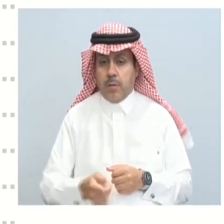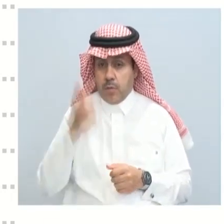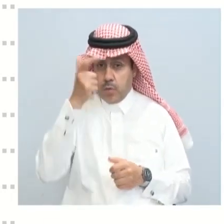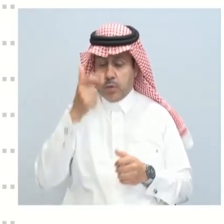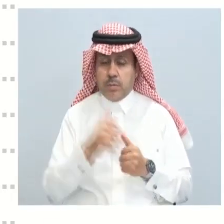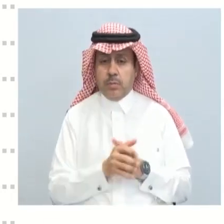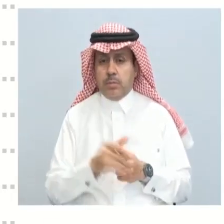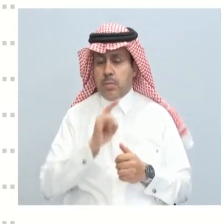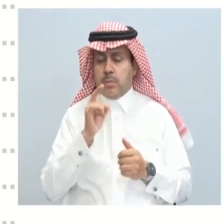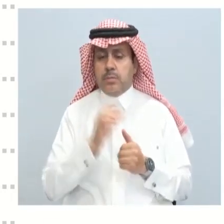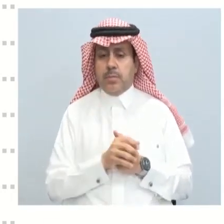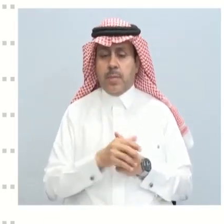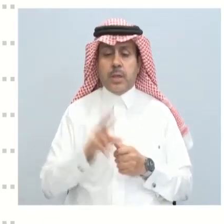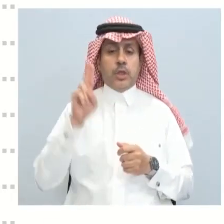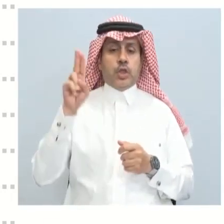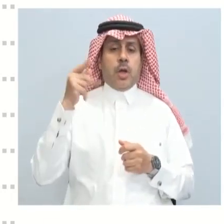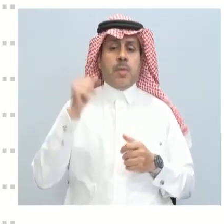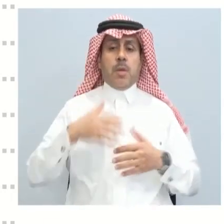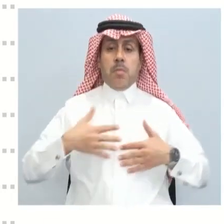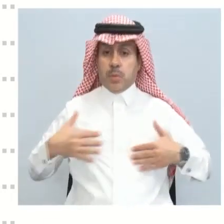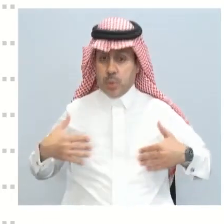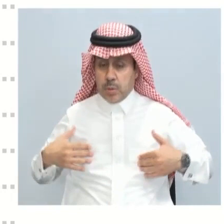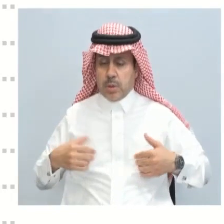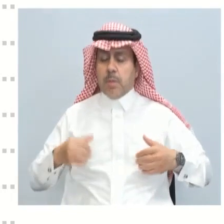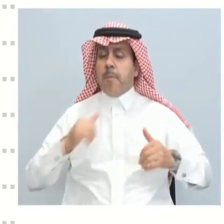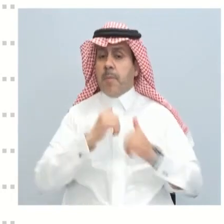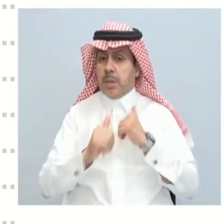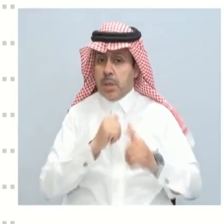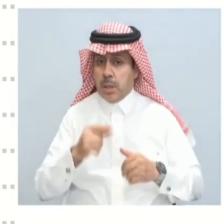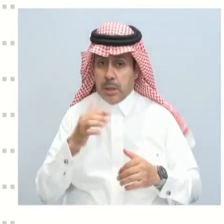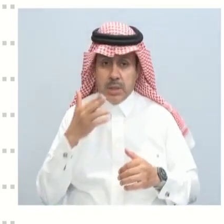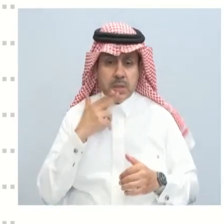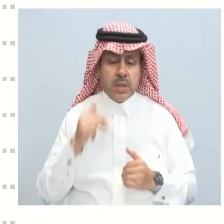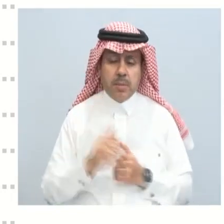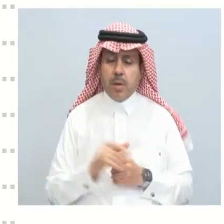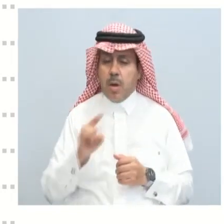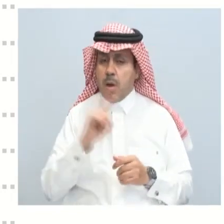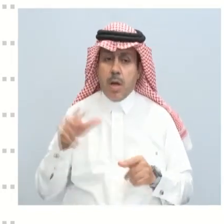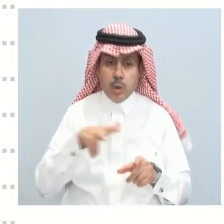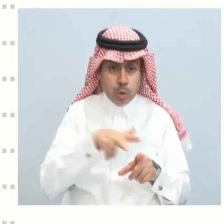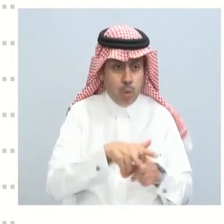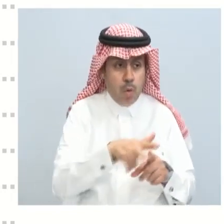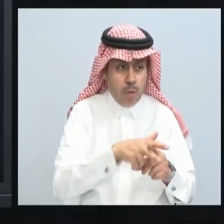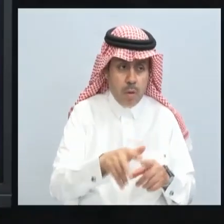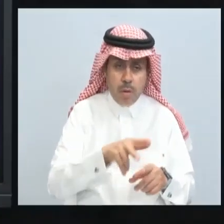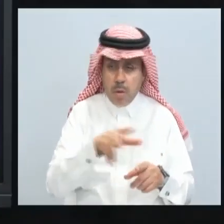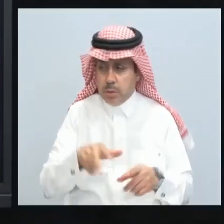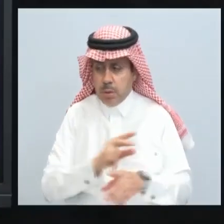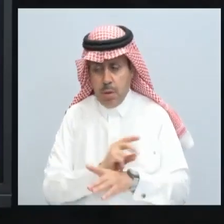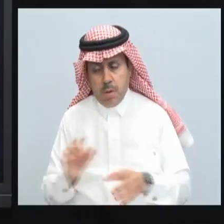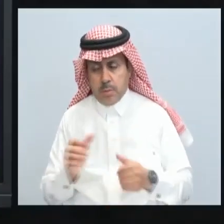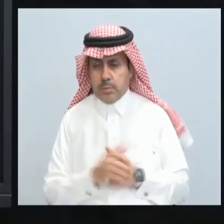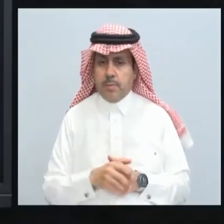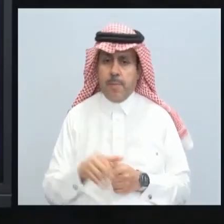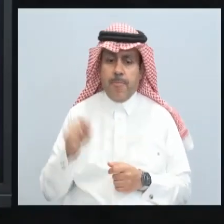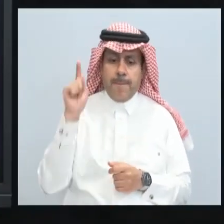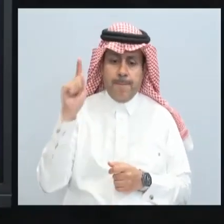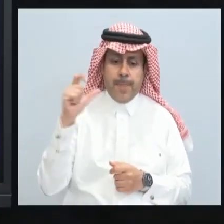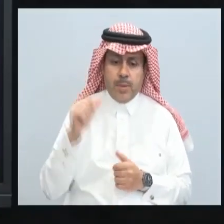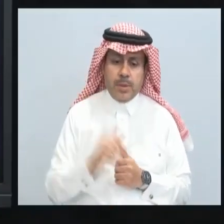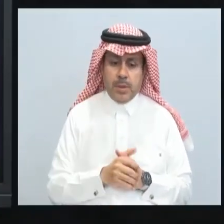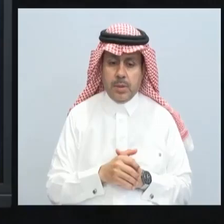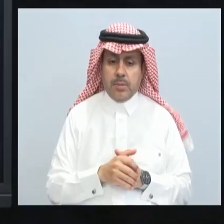تعبير عن الفرح بطريقه سليمه لا تؤذي الاخرين فهذه كلها بدائل مباحه